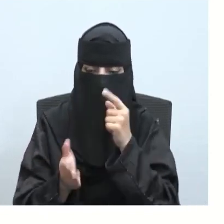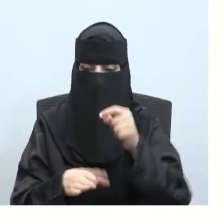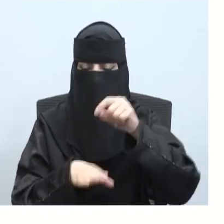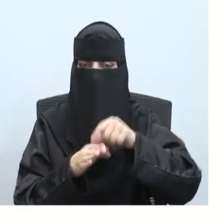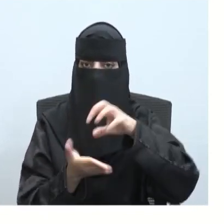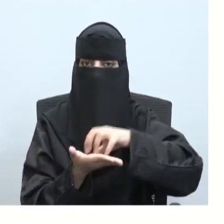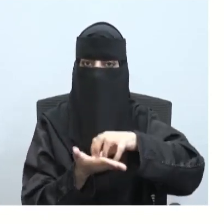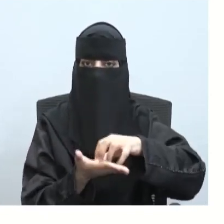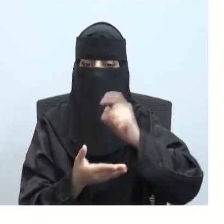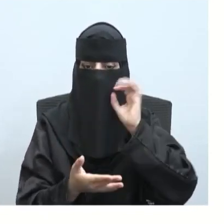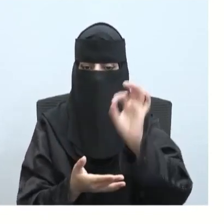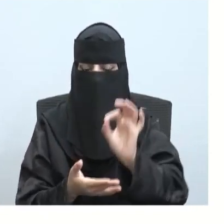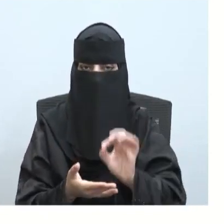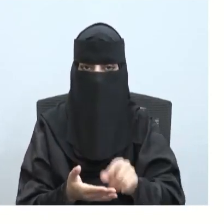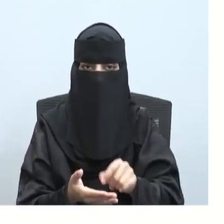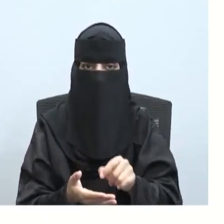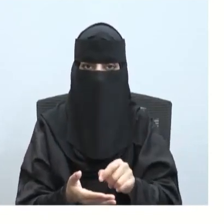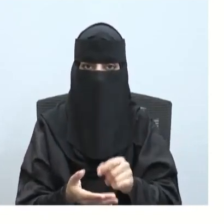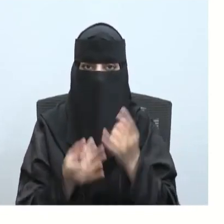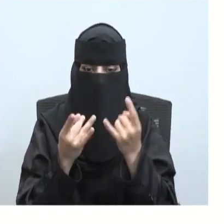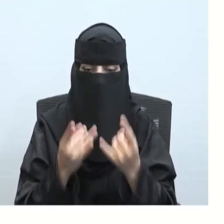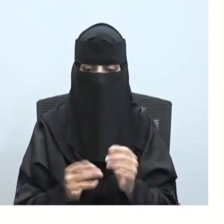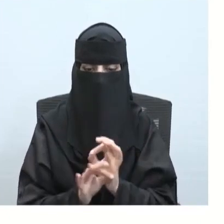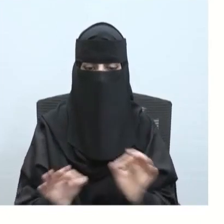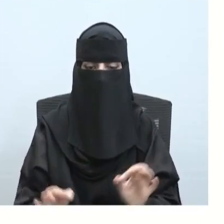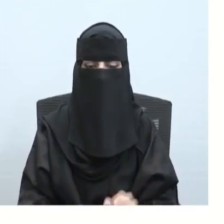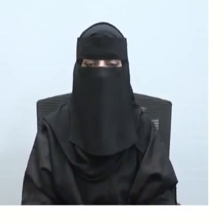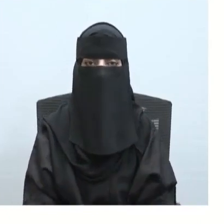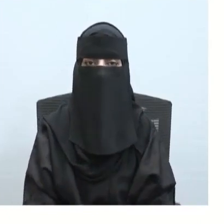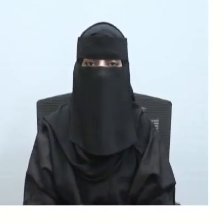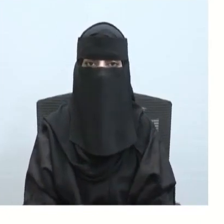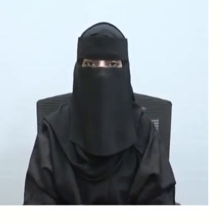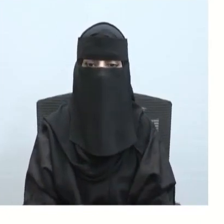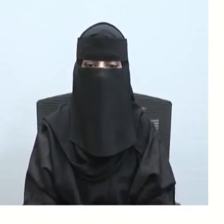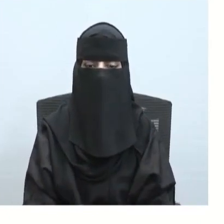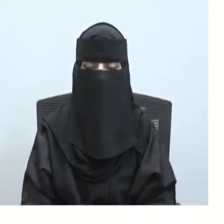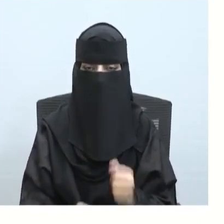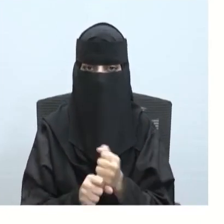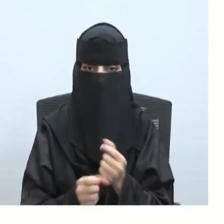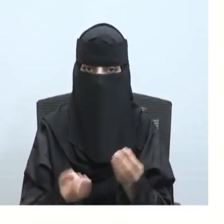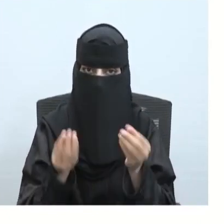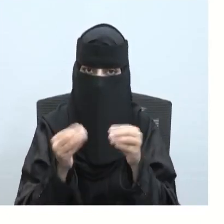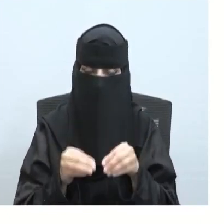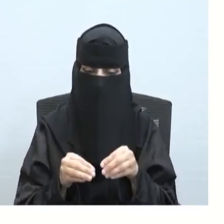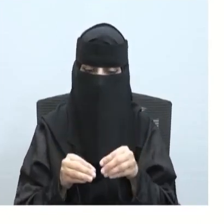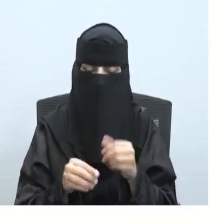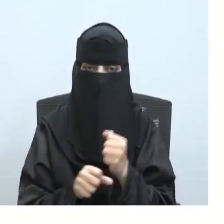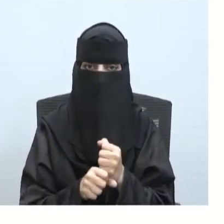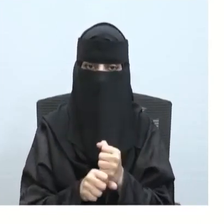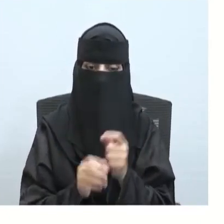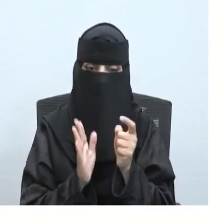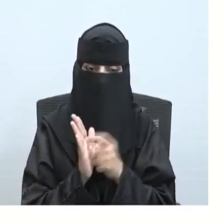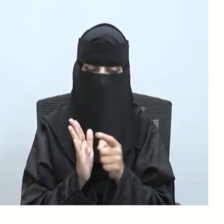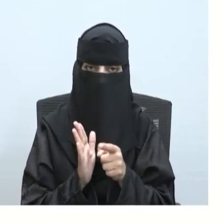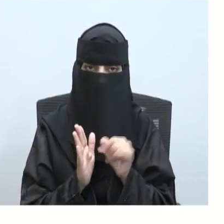بعض العلامات لتحديد المسار بشكل دقيق. إذن قمنا بإضافة أو قمنا بالضغط على زر